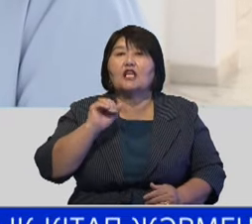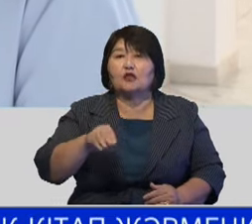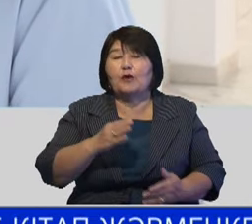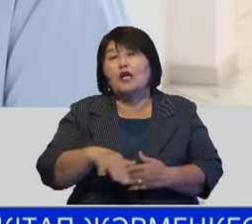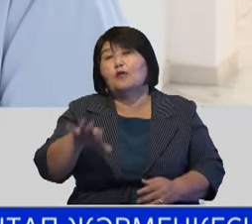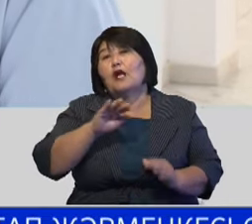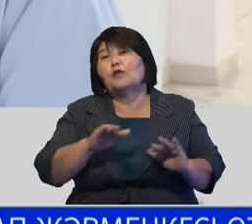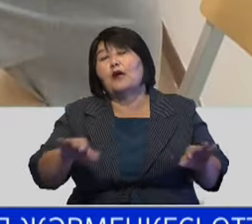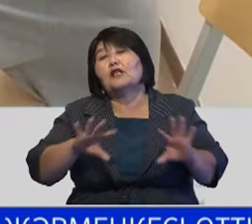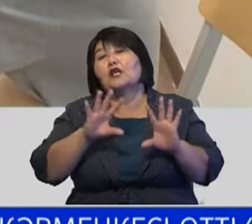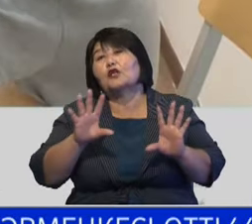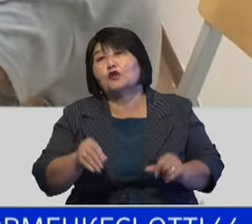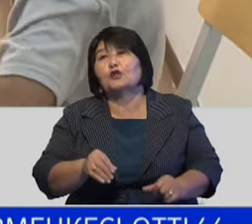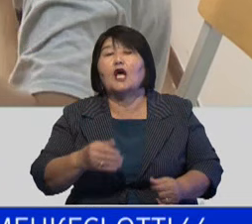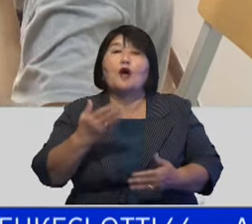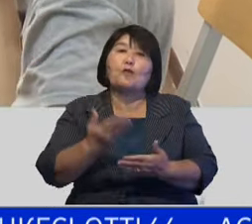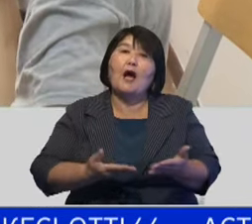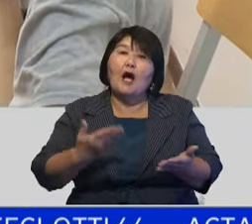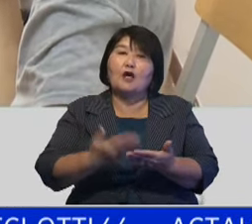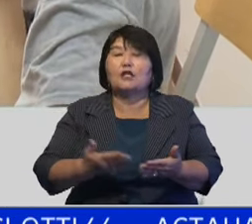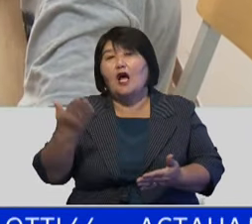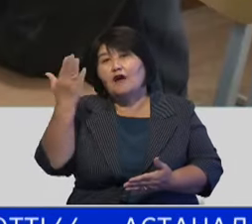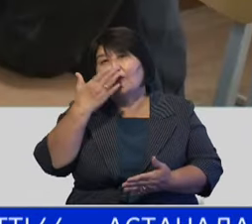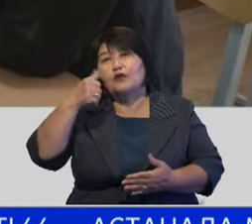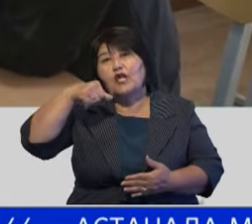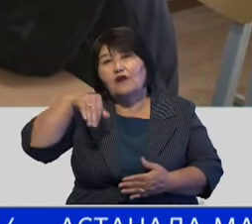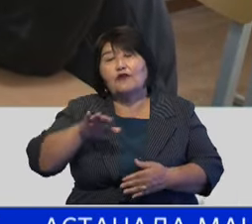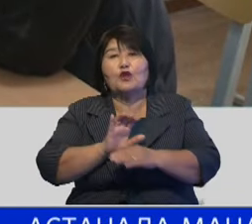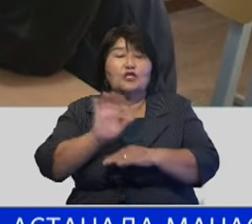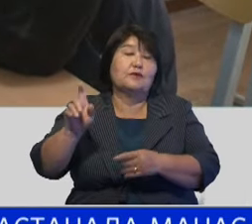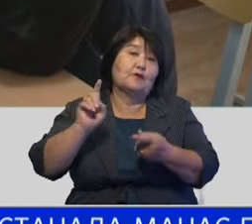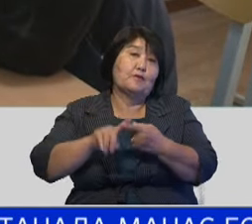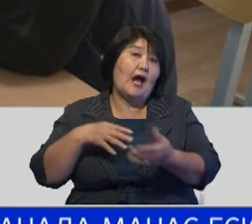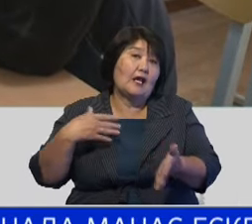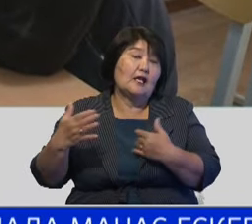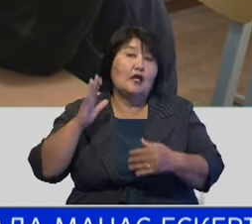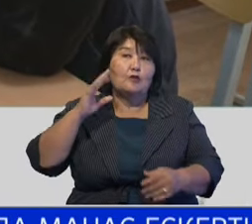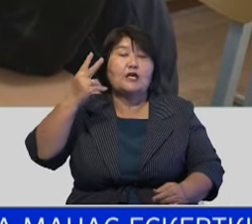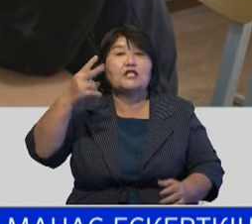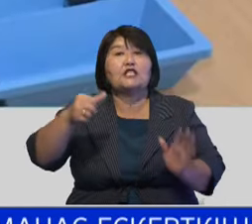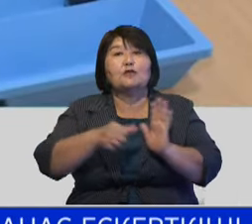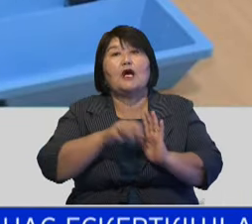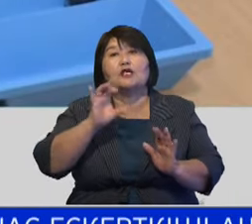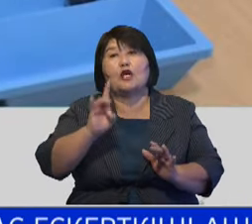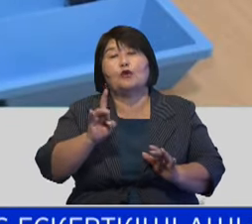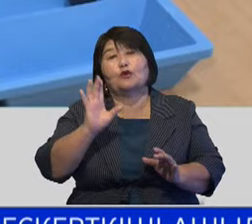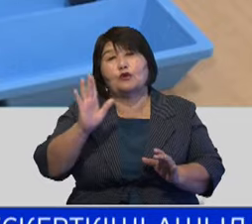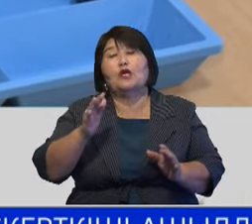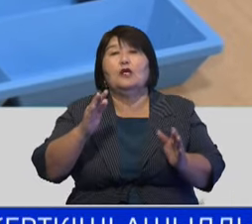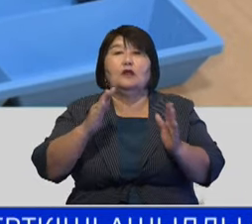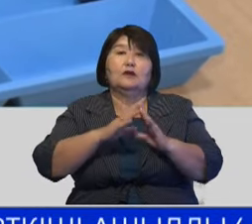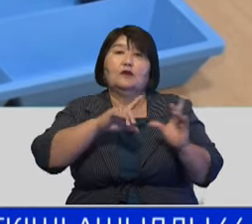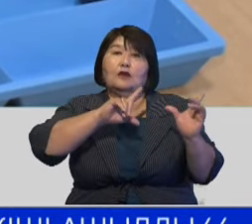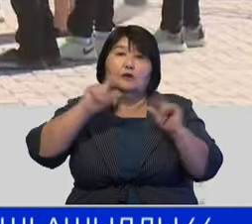Жалпы балалар жөнінде мағлұматты фото, видео жіберіп байланыстамыз. Бұйырса 26 сәуір күні еліне оралады